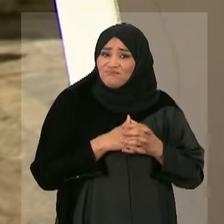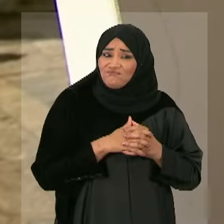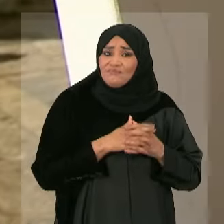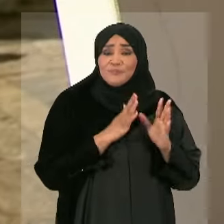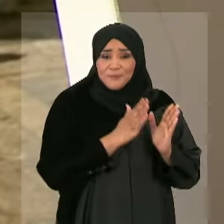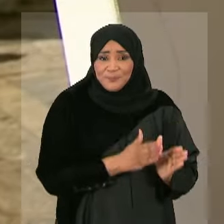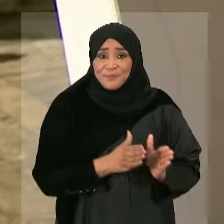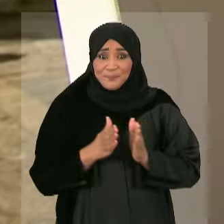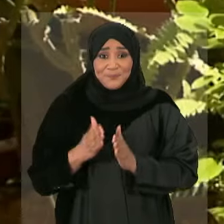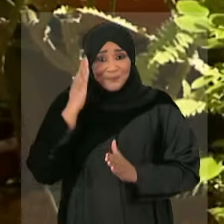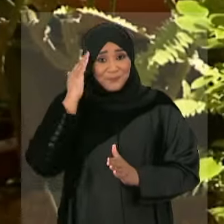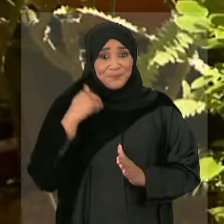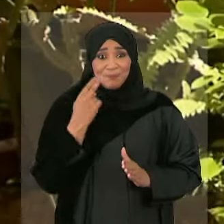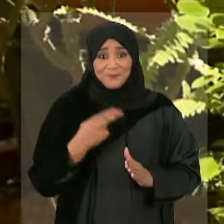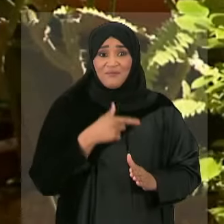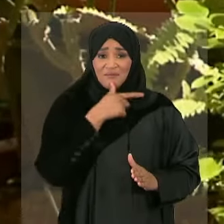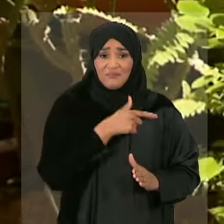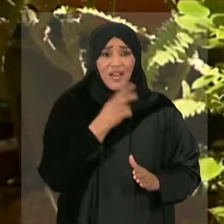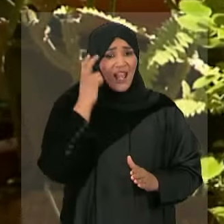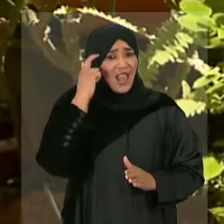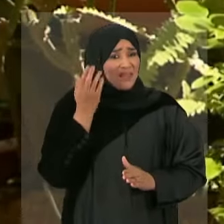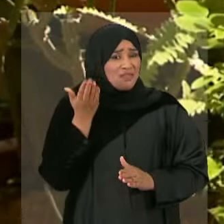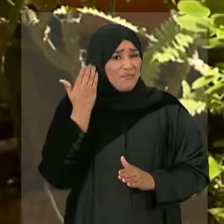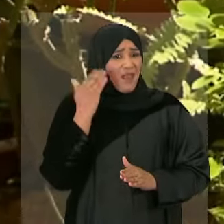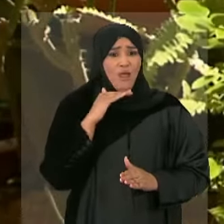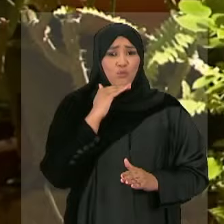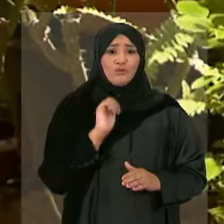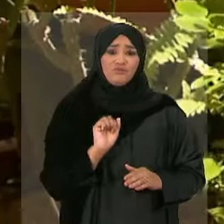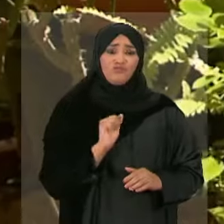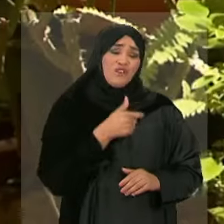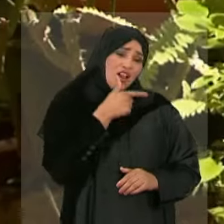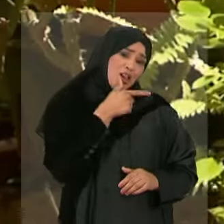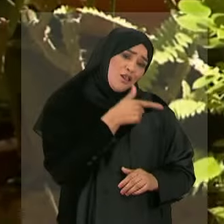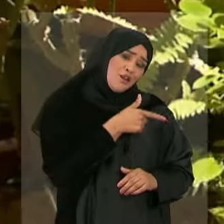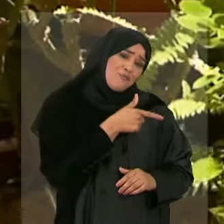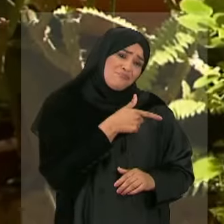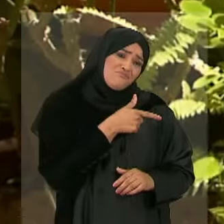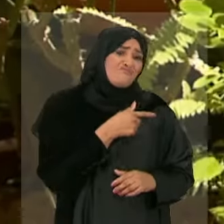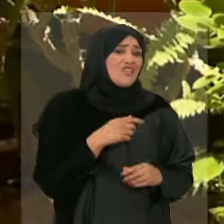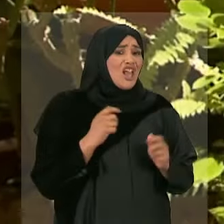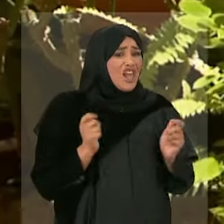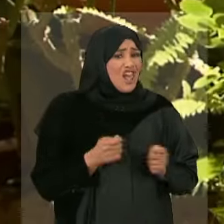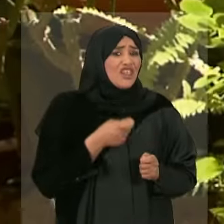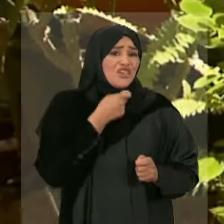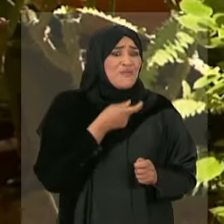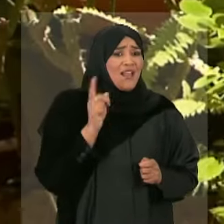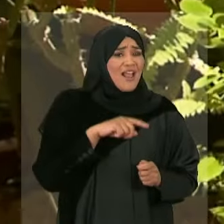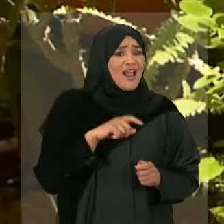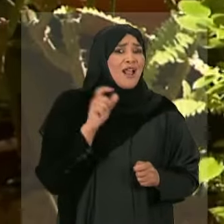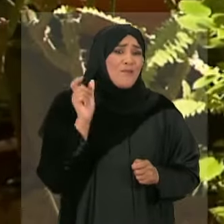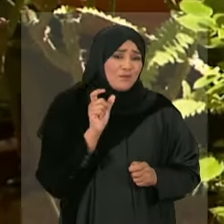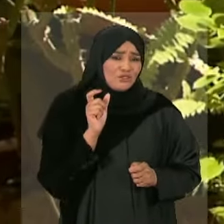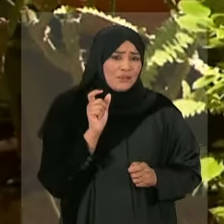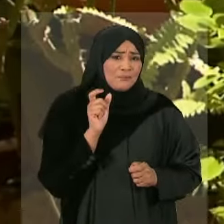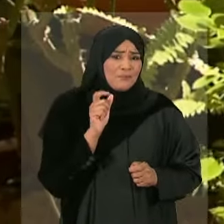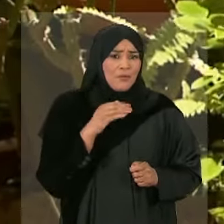ذكر مرة أنا بقول أبوي وأنا صغيرة الجمعة جاينا في فرصة عيد الإسلام،